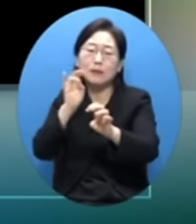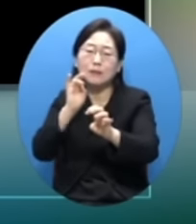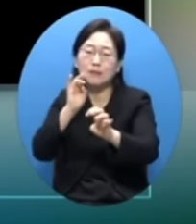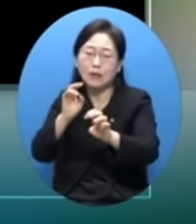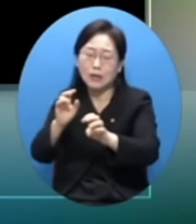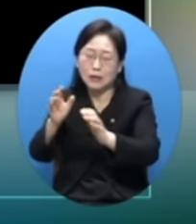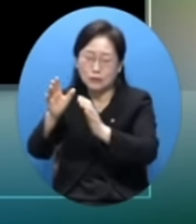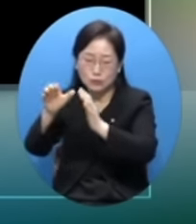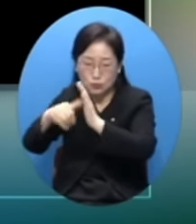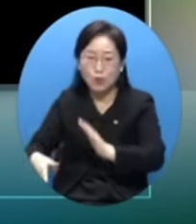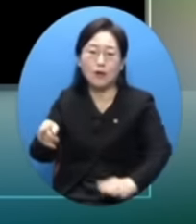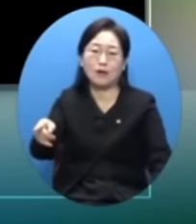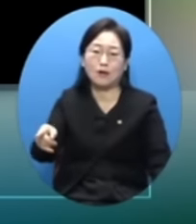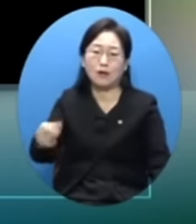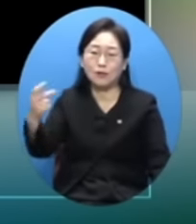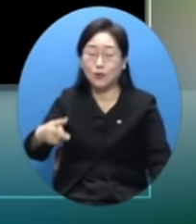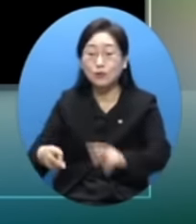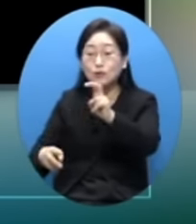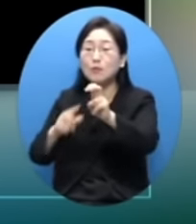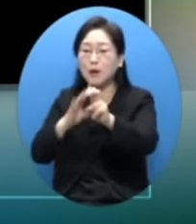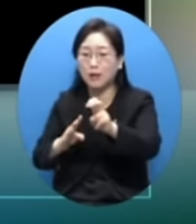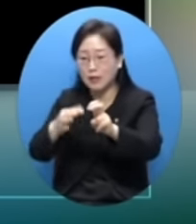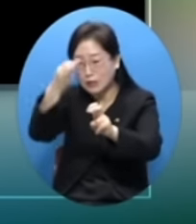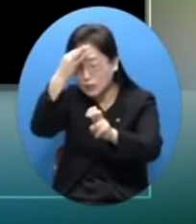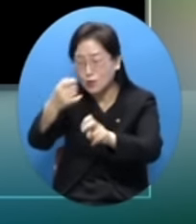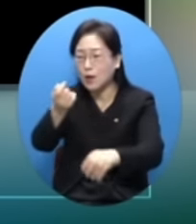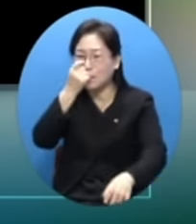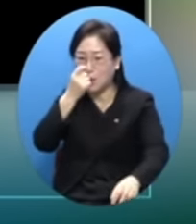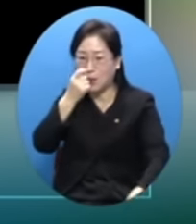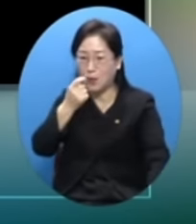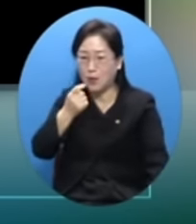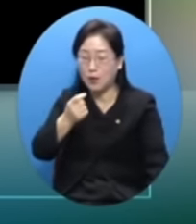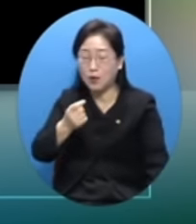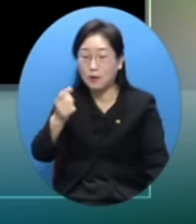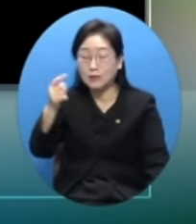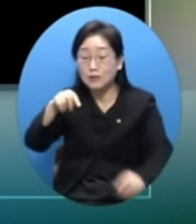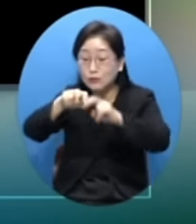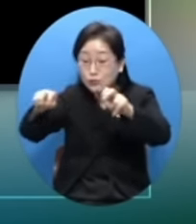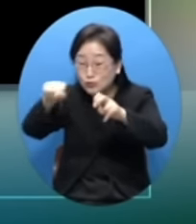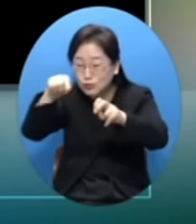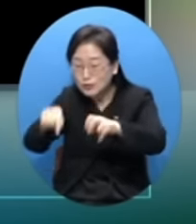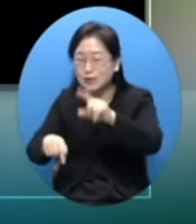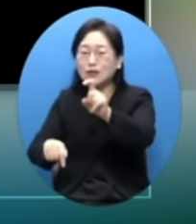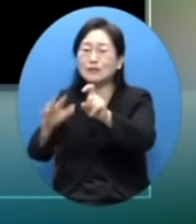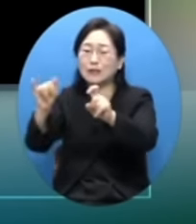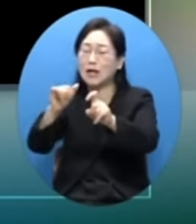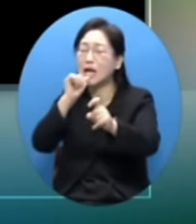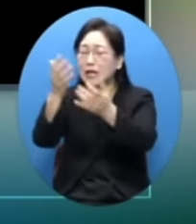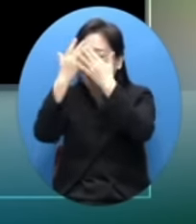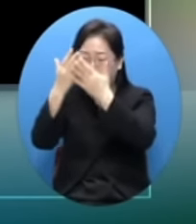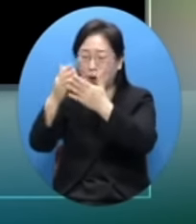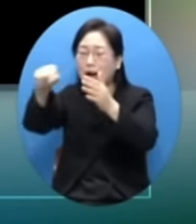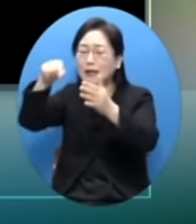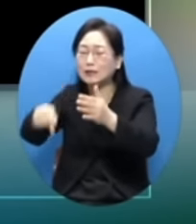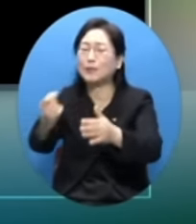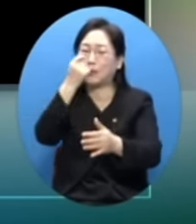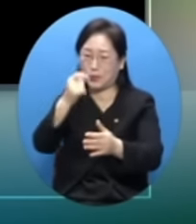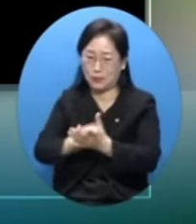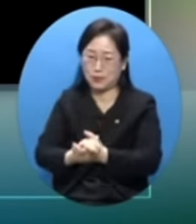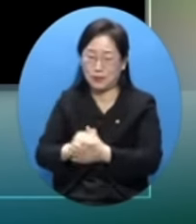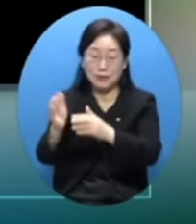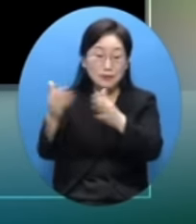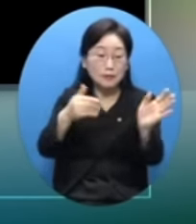높았고 단 20명만이 작업 기술을 배웠는 직업 기술을 배웠는데 그중에 명은 교도소에서 배웠다고 합니다